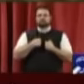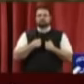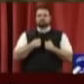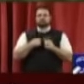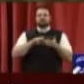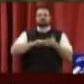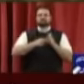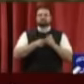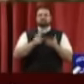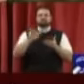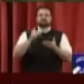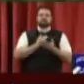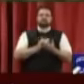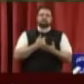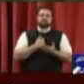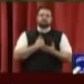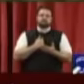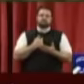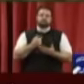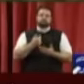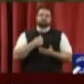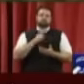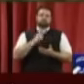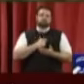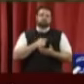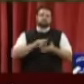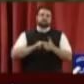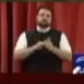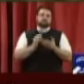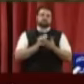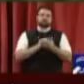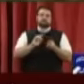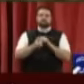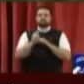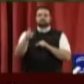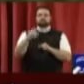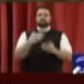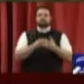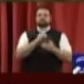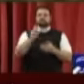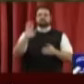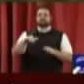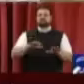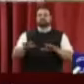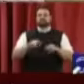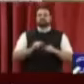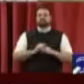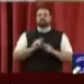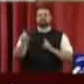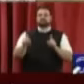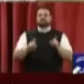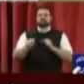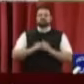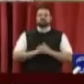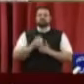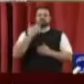situațiile mele și nici în locul tău. Pentru că fiecare avem vibrații diferite. Apropo de vibrații. Astăzi, știi cum? Când îmi spui asta